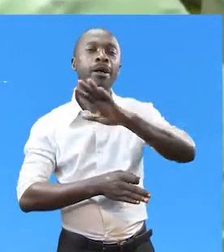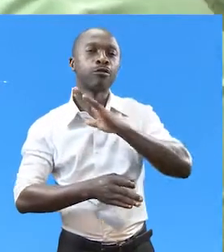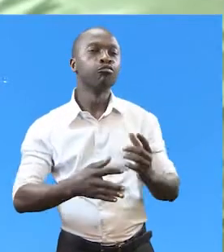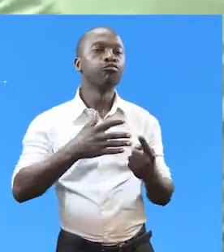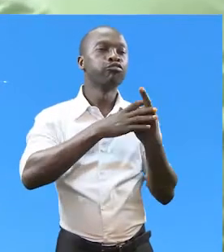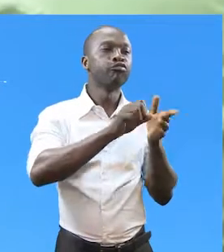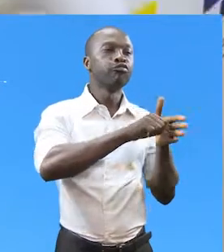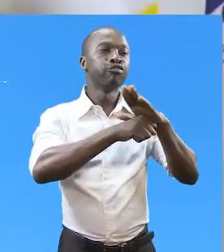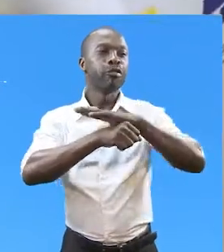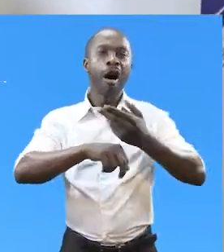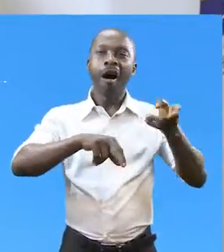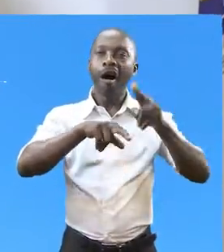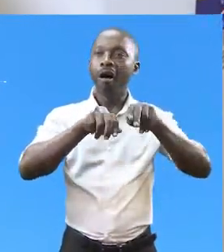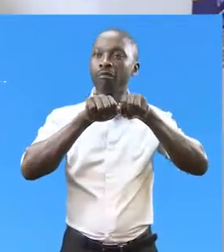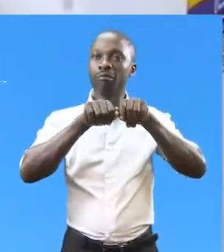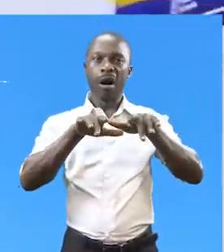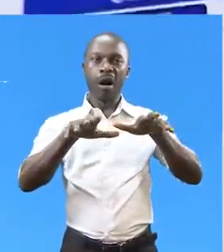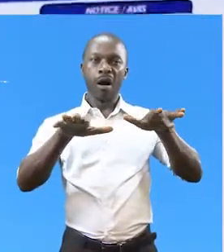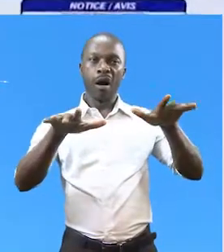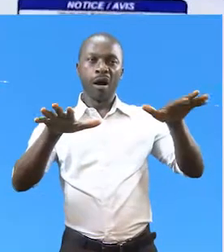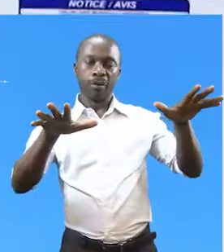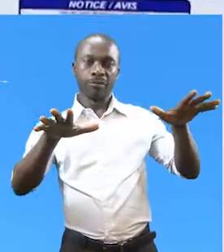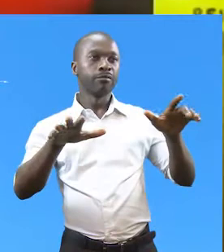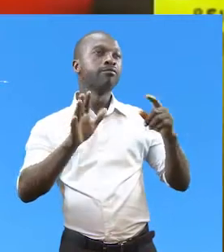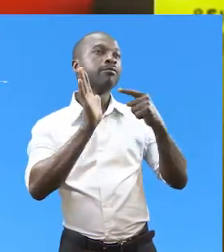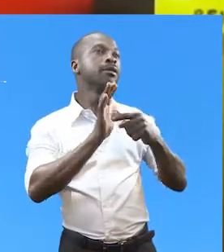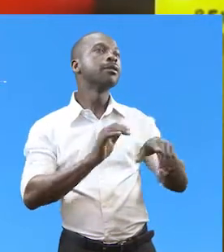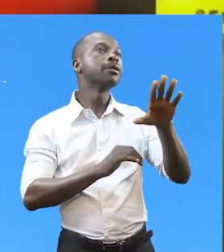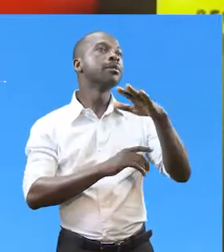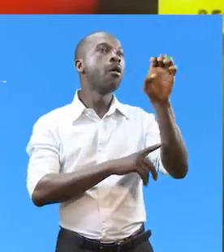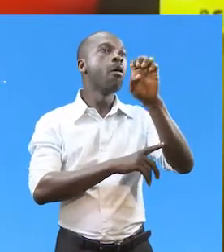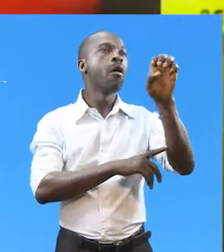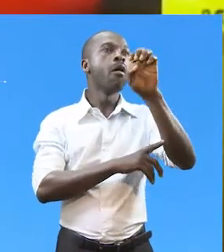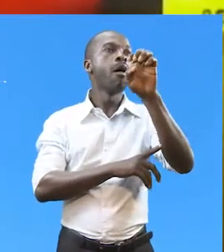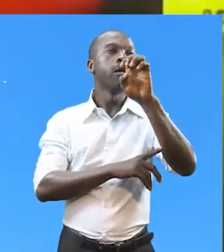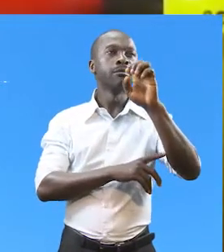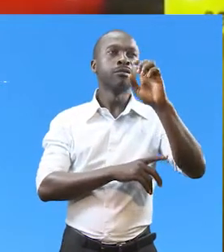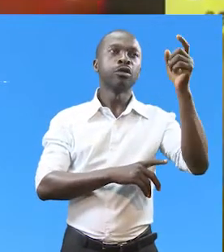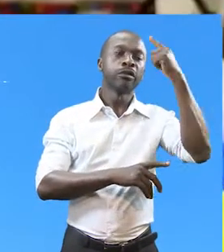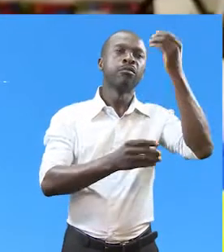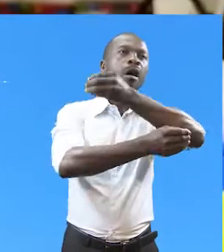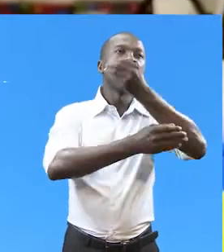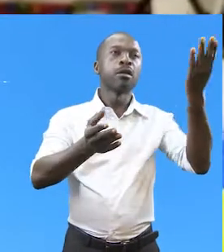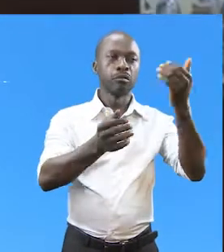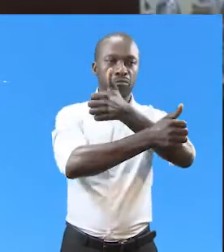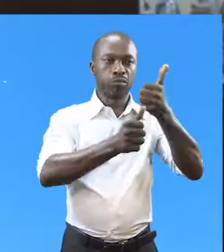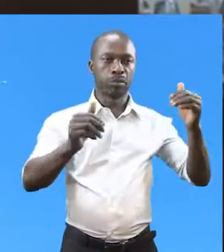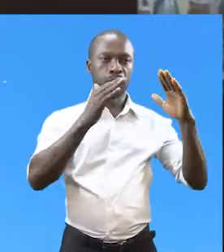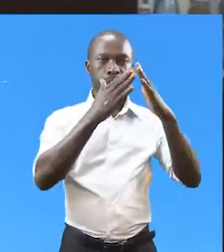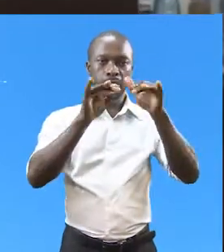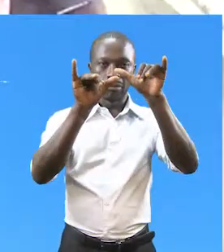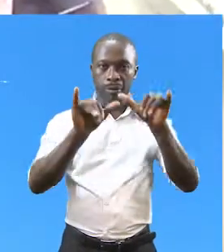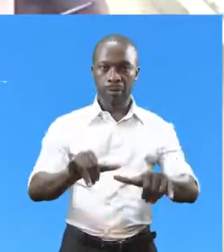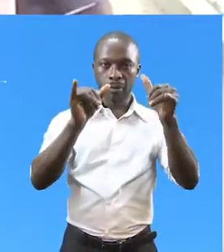à la montée fulgurante de la maladie dans le monde, notamment en Europe, avec le reconfinement annoncé dans de nombreux pays, les pouvoirs publics